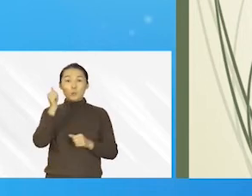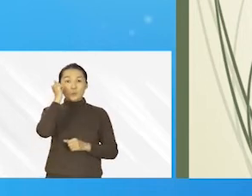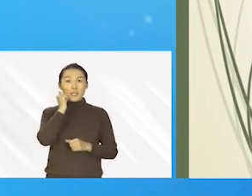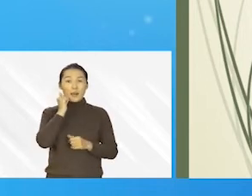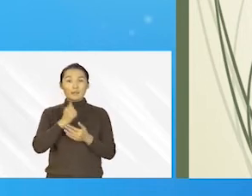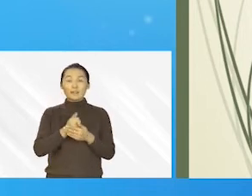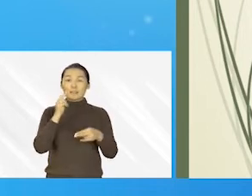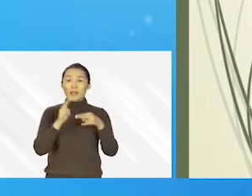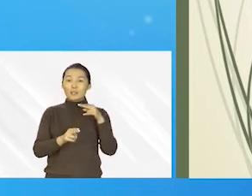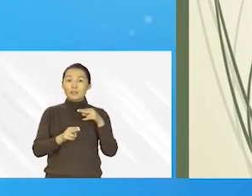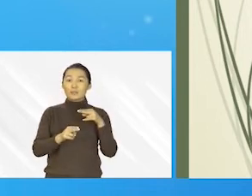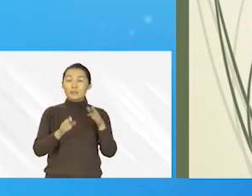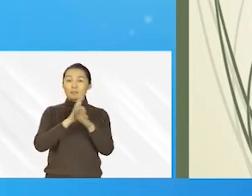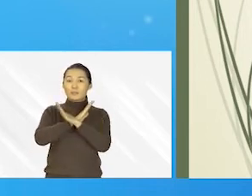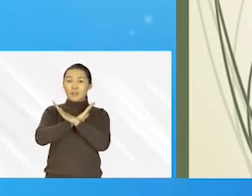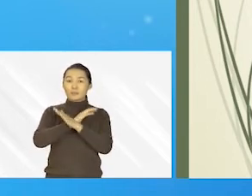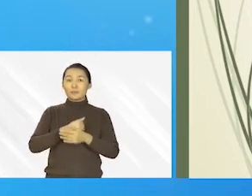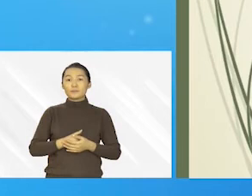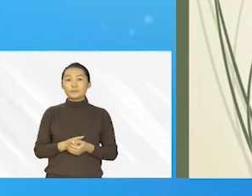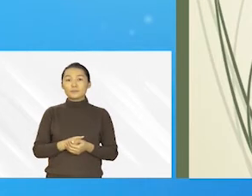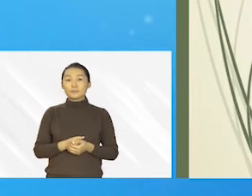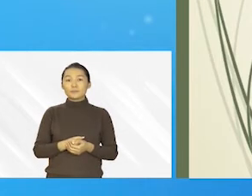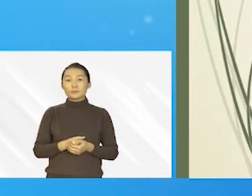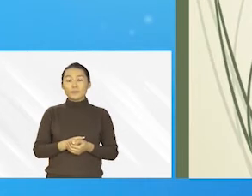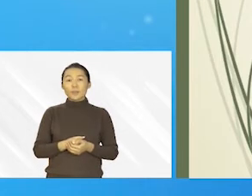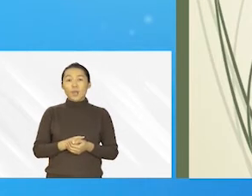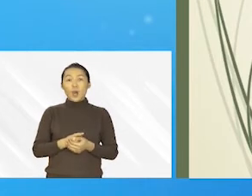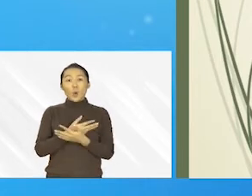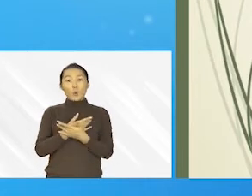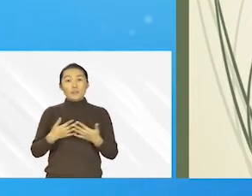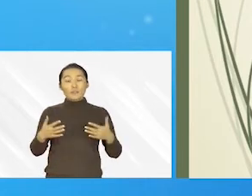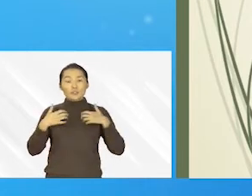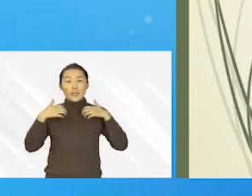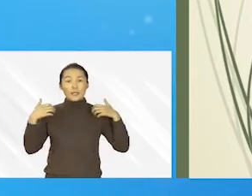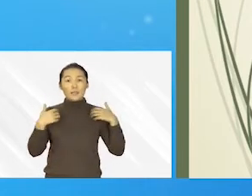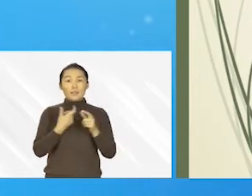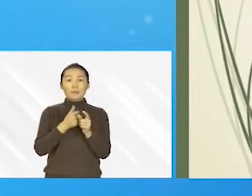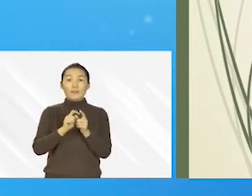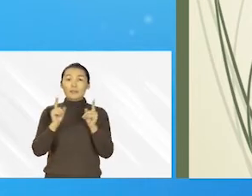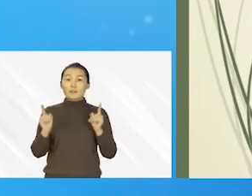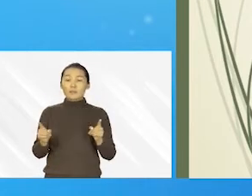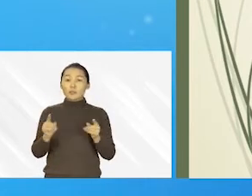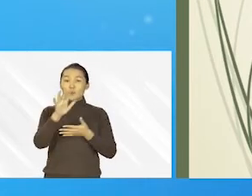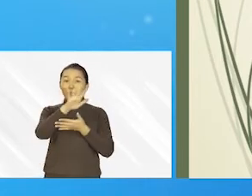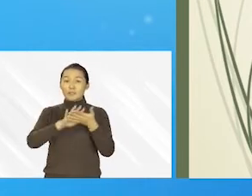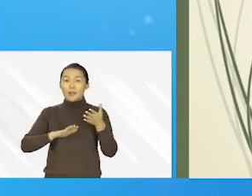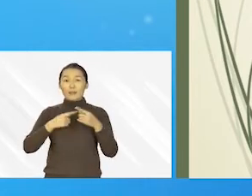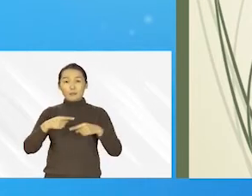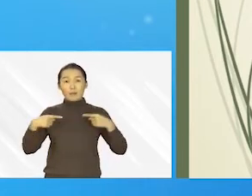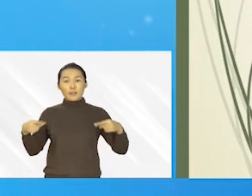старости, заканчивающийся смертью. У различных организмов этот период протекает